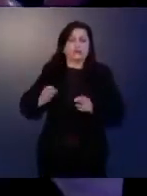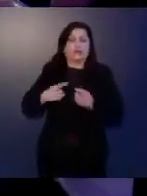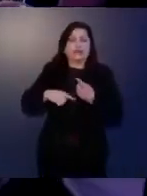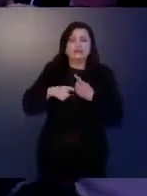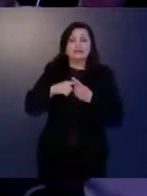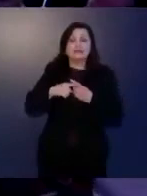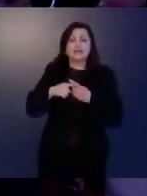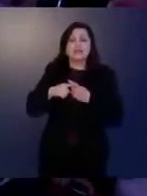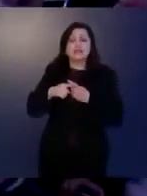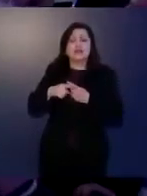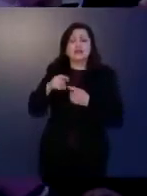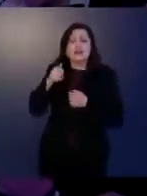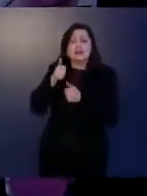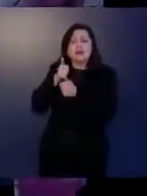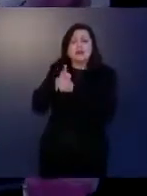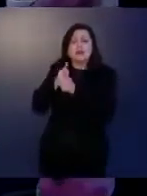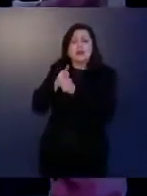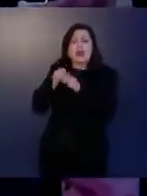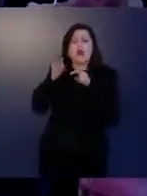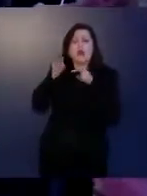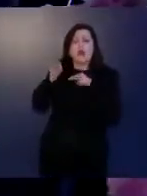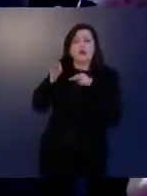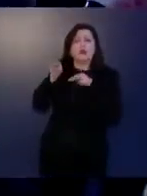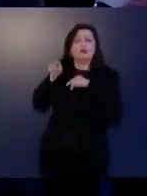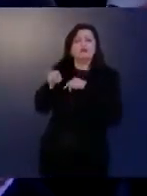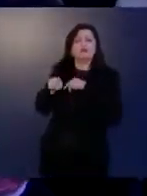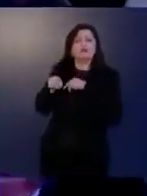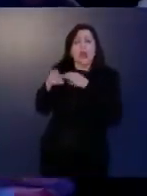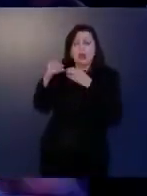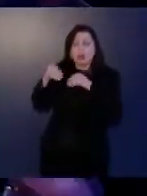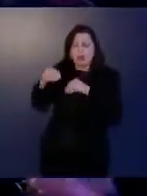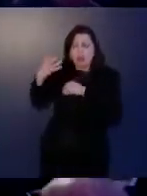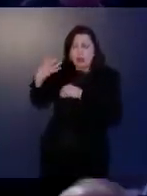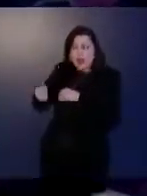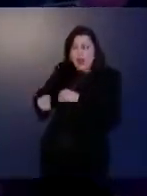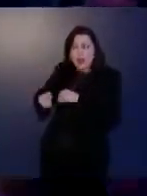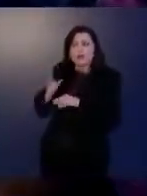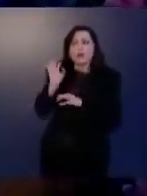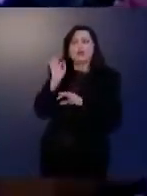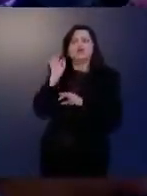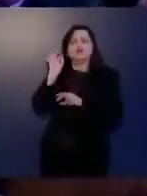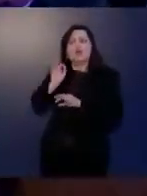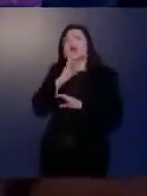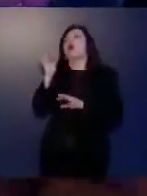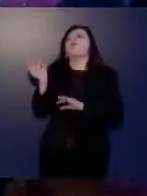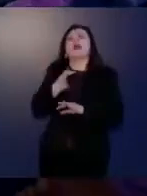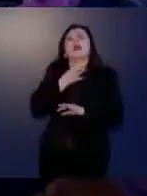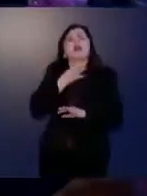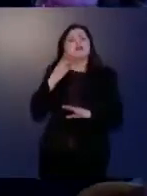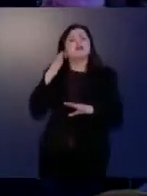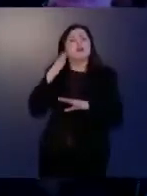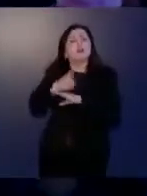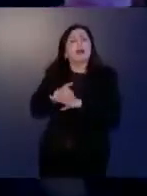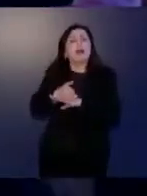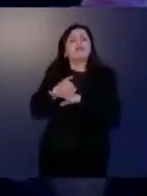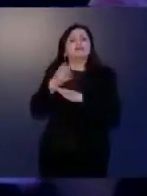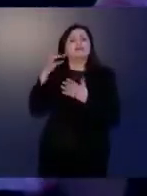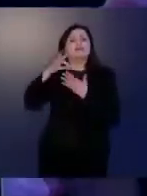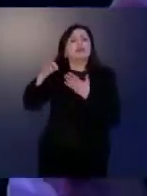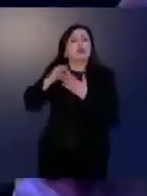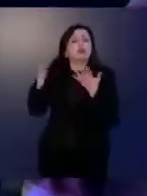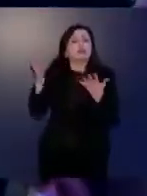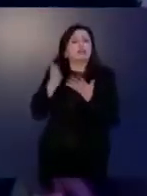αποτελεσμάτων και έτσι ώστε να γίνονται παρεμβάσεις για διορθωτικές κινήσεις,